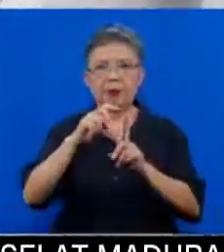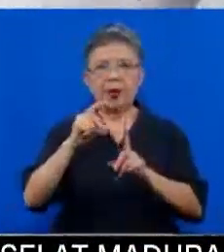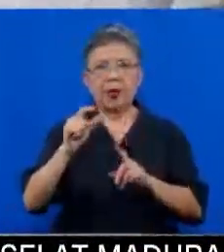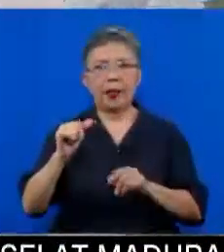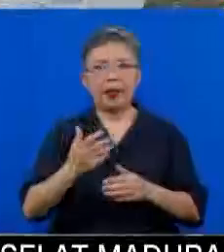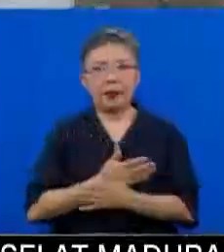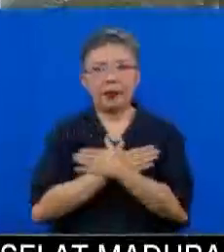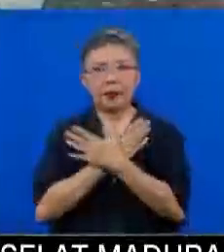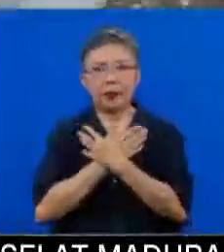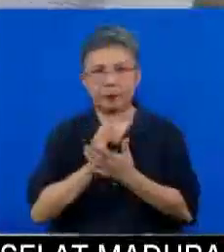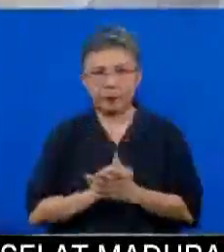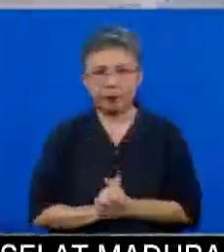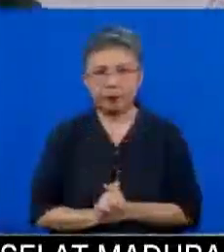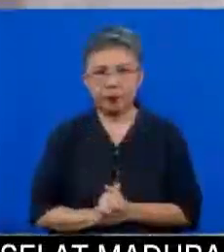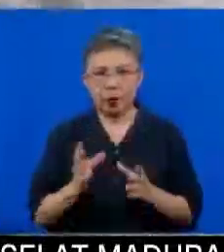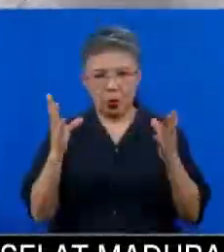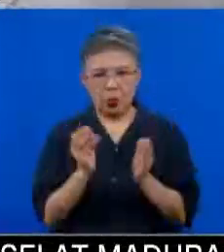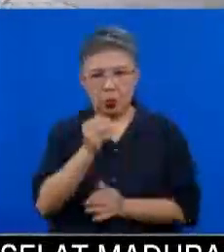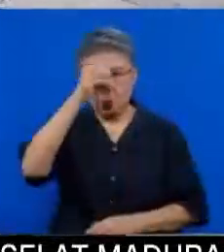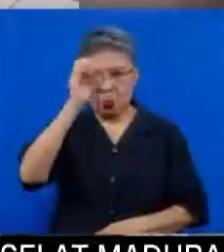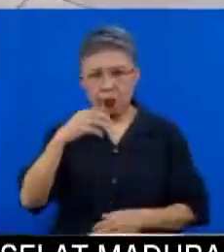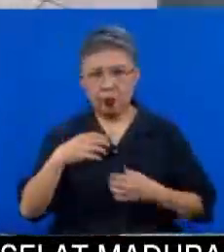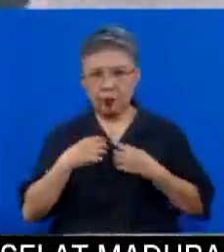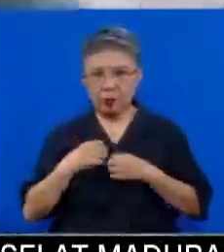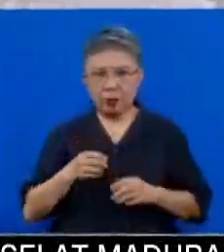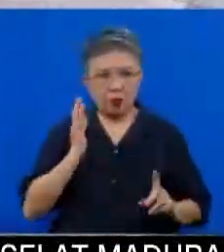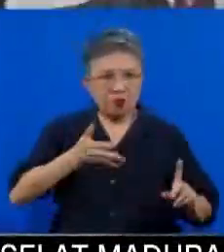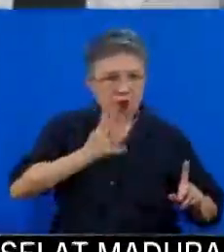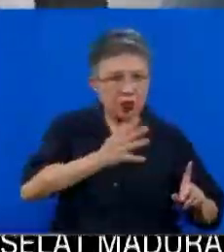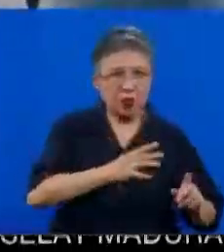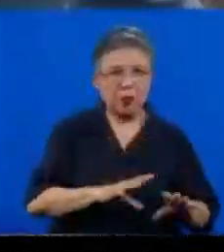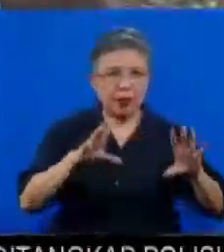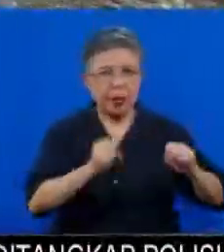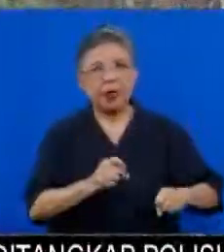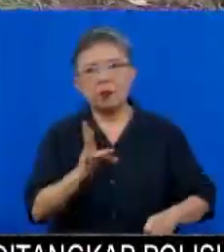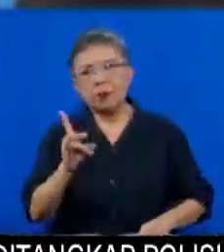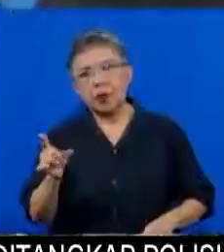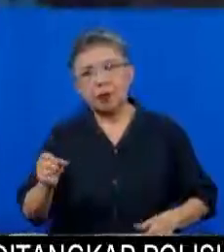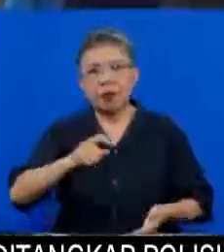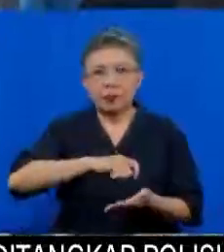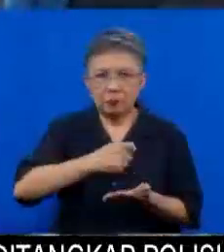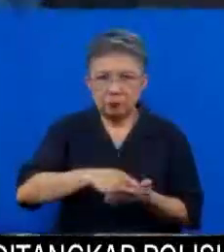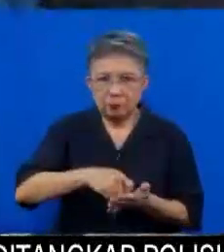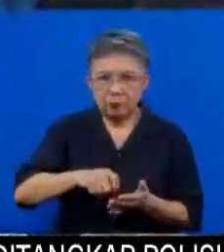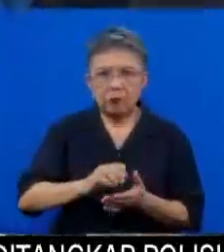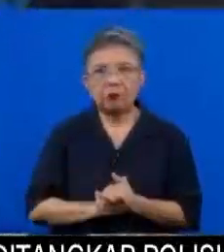X jumlah polisi tanpa seragam resmi mengejar dan mencoba menangkap beberapa mahasiswa